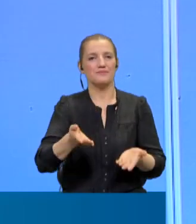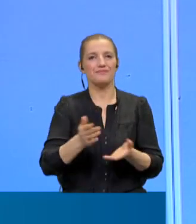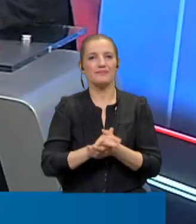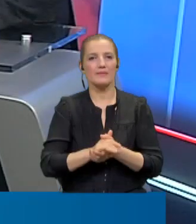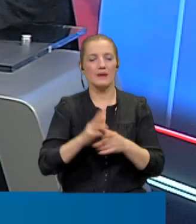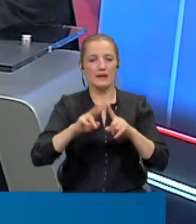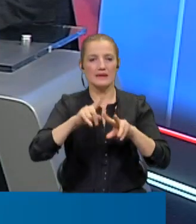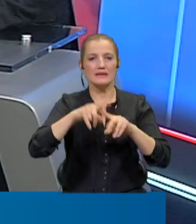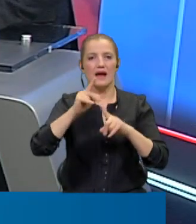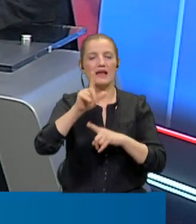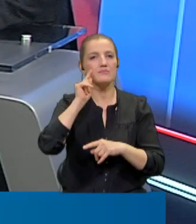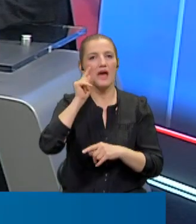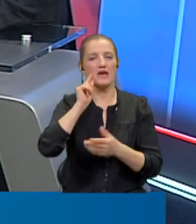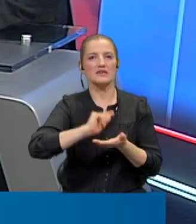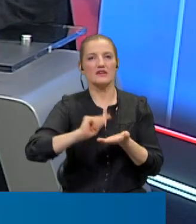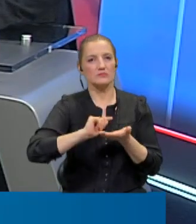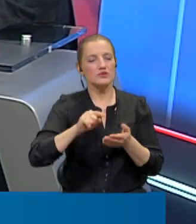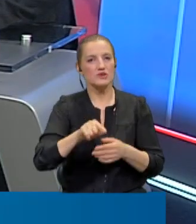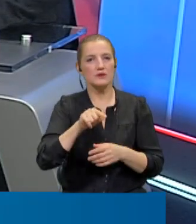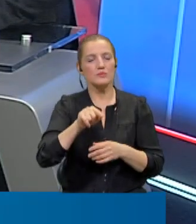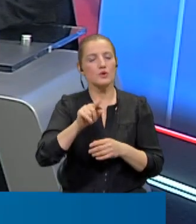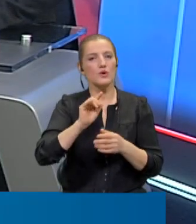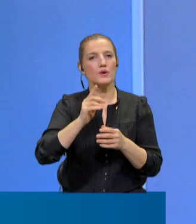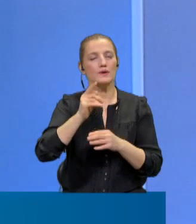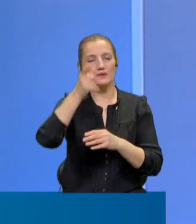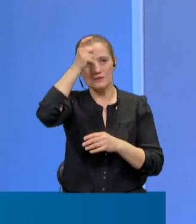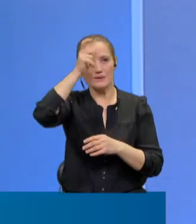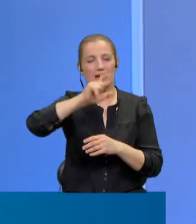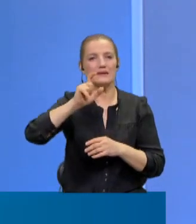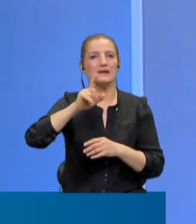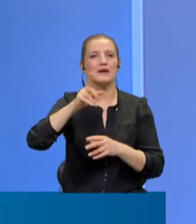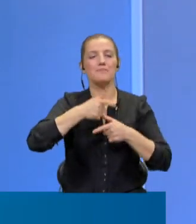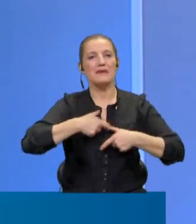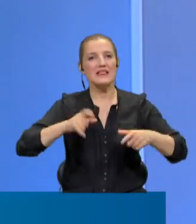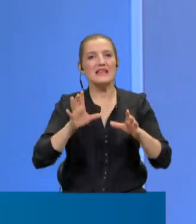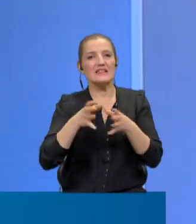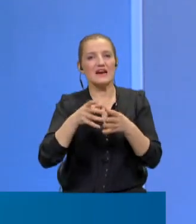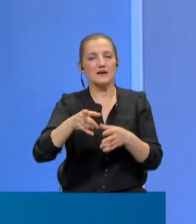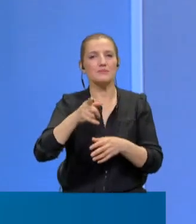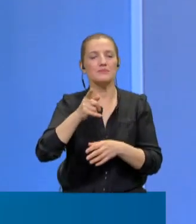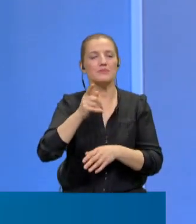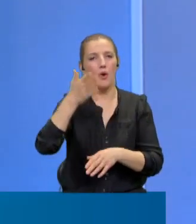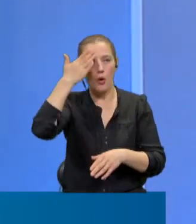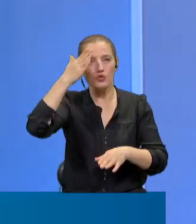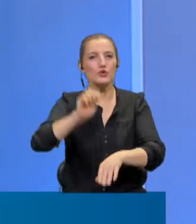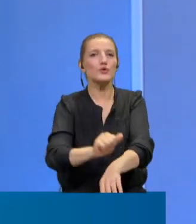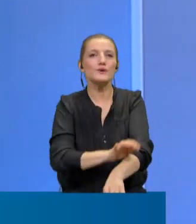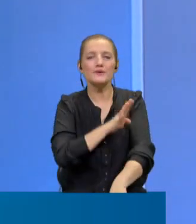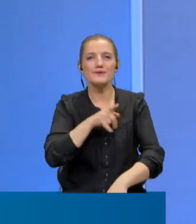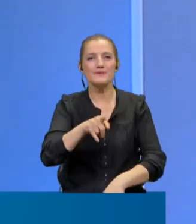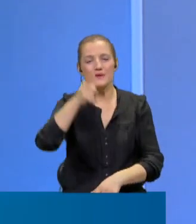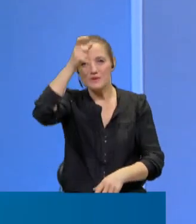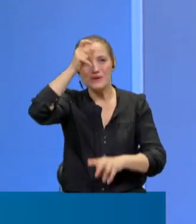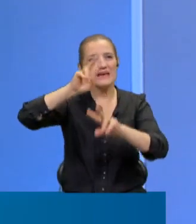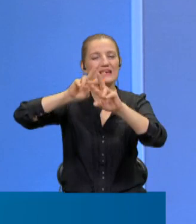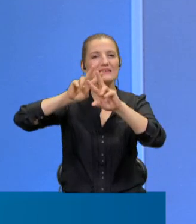olur nay beyazmış Deniz abi Yok ya bu ülkede güzel şeyler de var mesela gökyüzünün milli takımı olan onurumuz gururumuz Türk